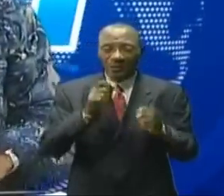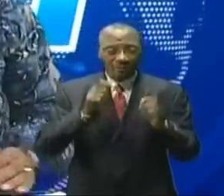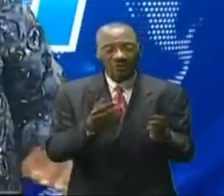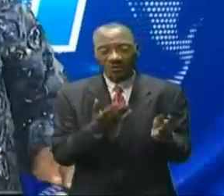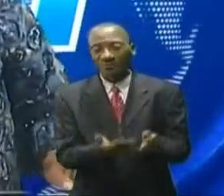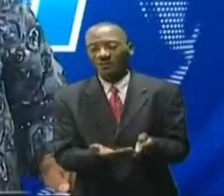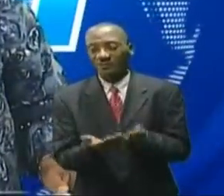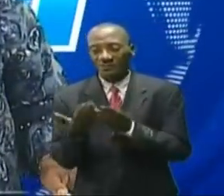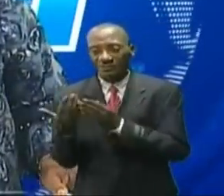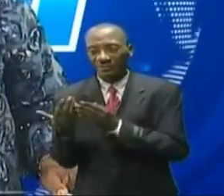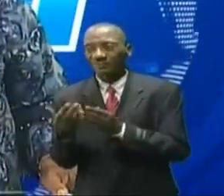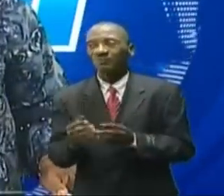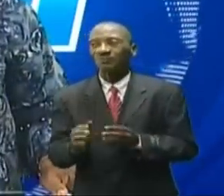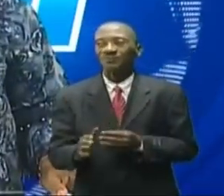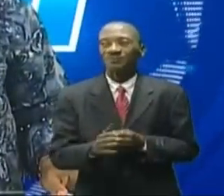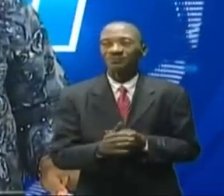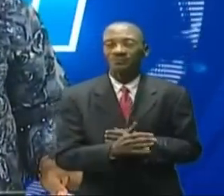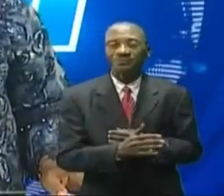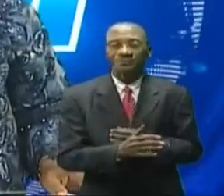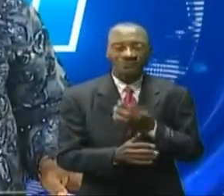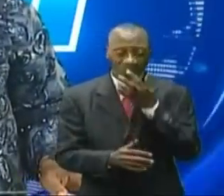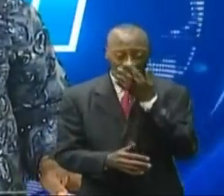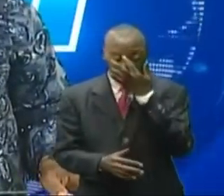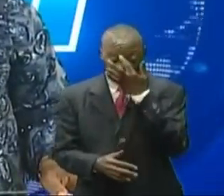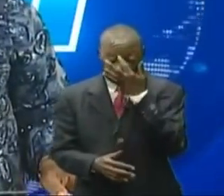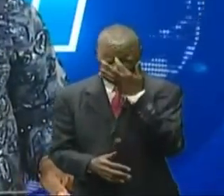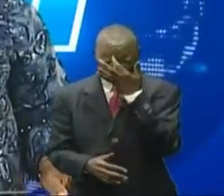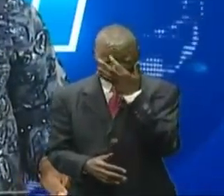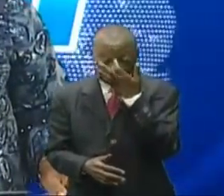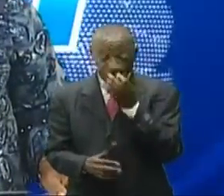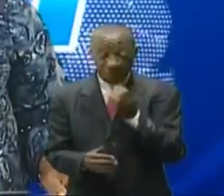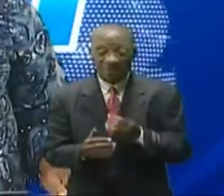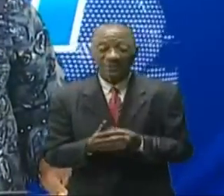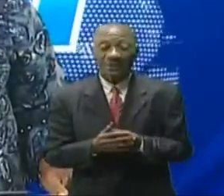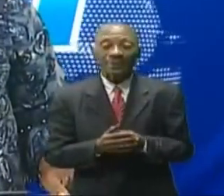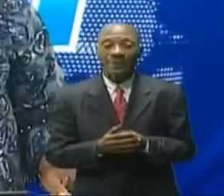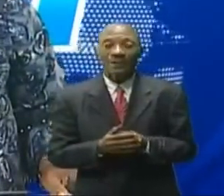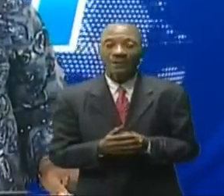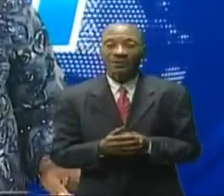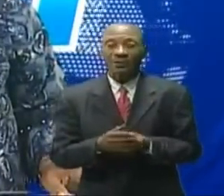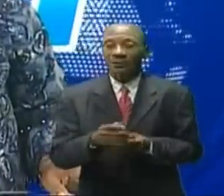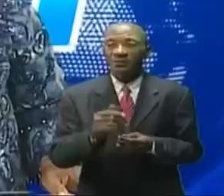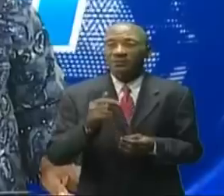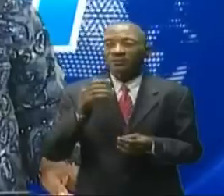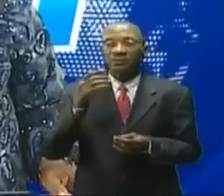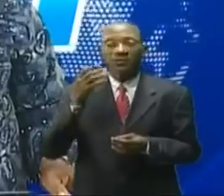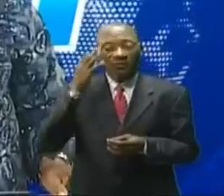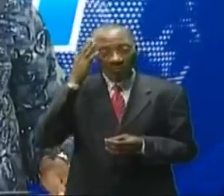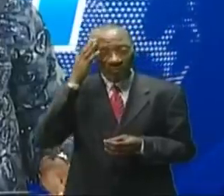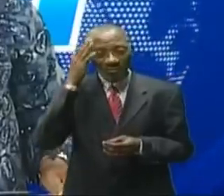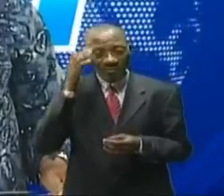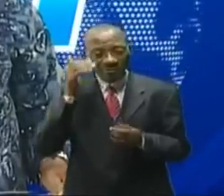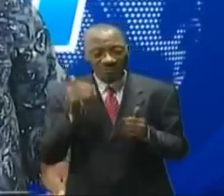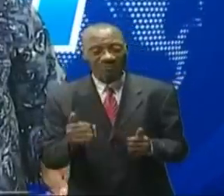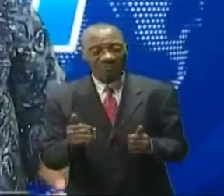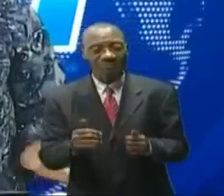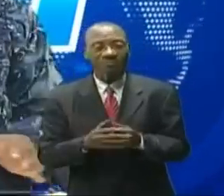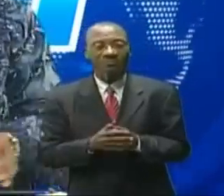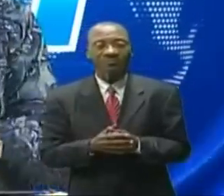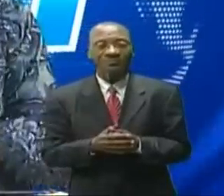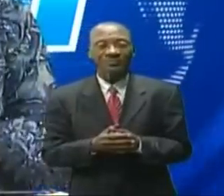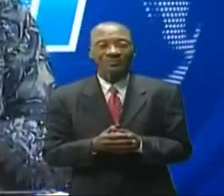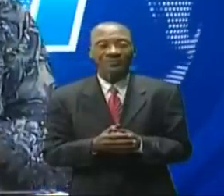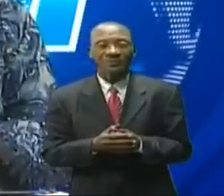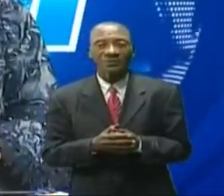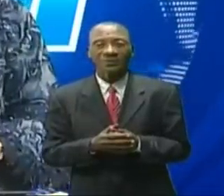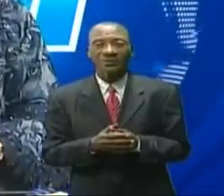Bientôt, la population vivant le long de la route provinciale 231 n'auront plus de difficultés pour évacuer leurs produits